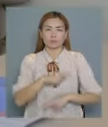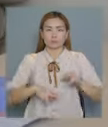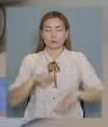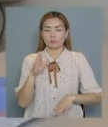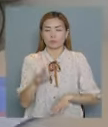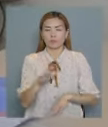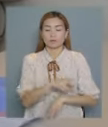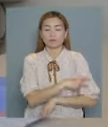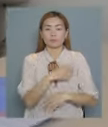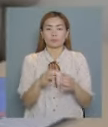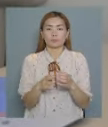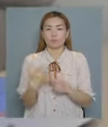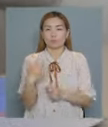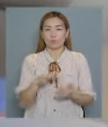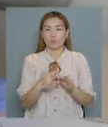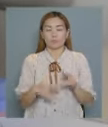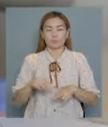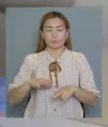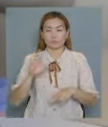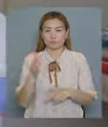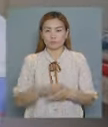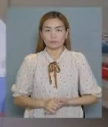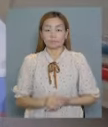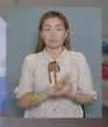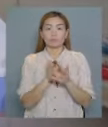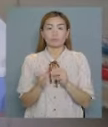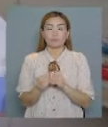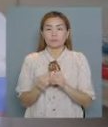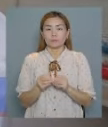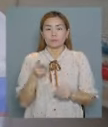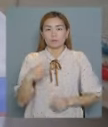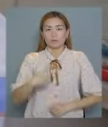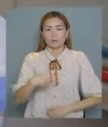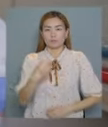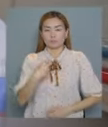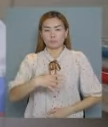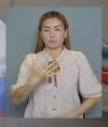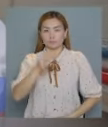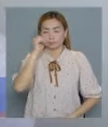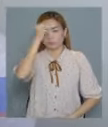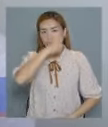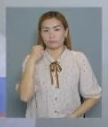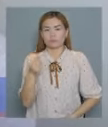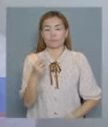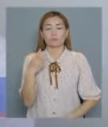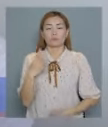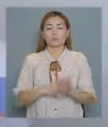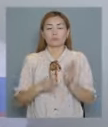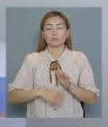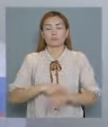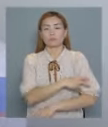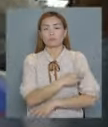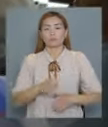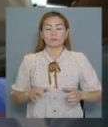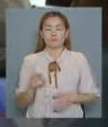строительство амбулаторной поликлиники в 5 селах области. Таким образом, в период с 2022 по 2025 годы около 90 медицинских